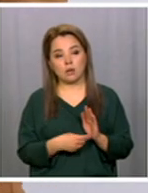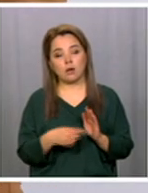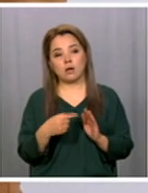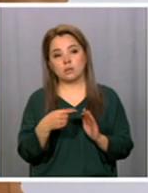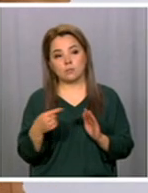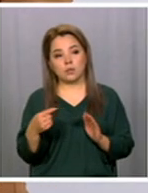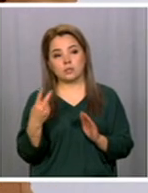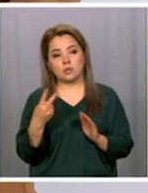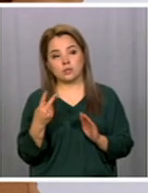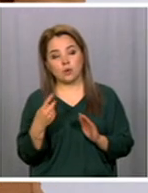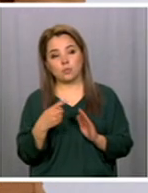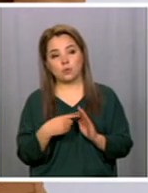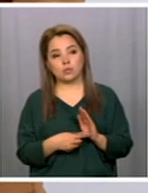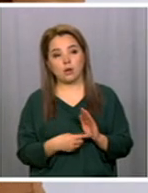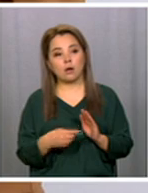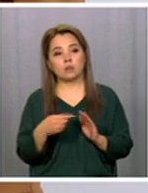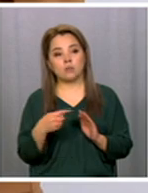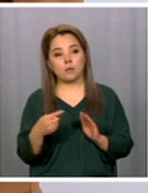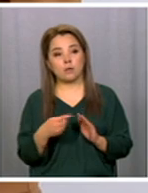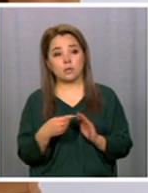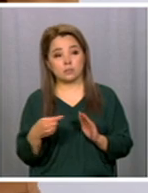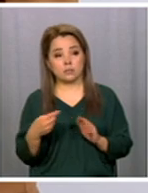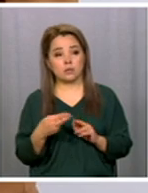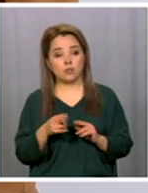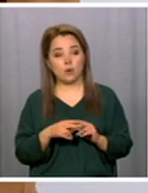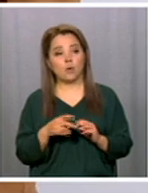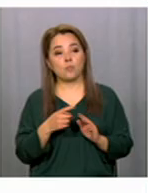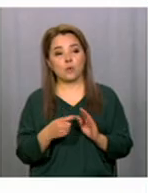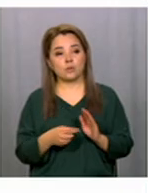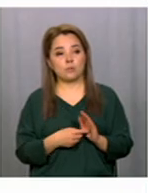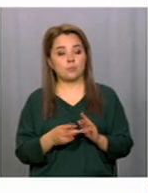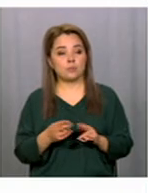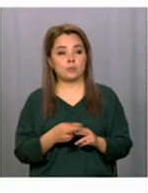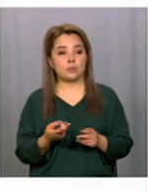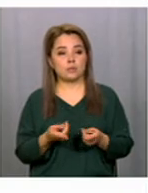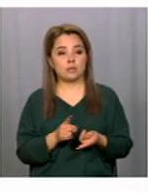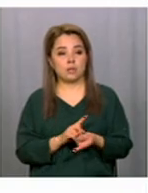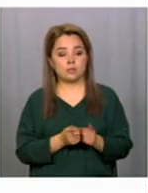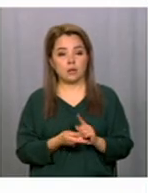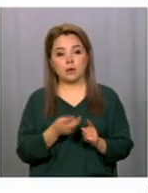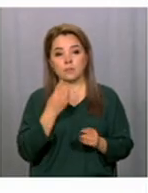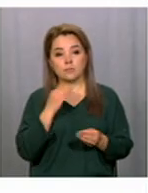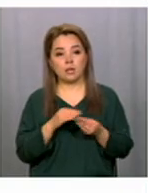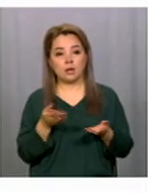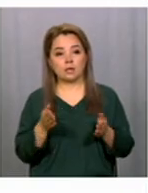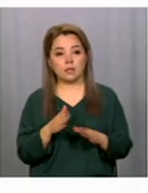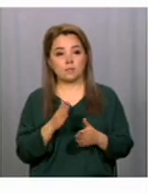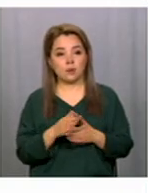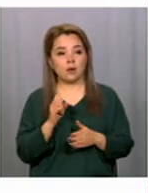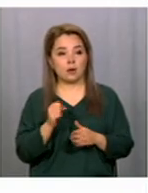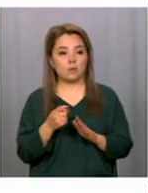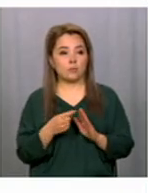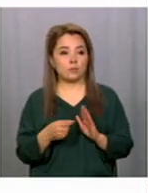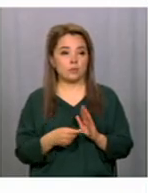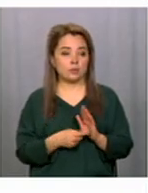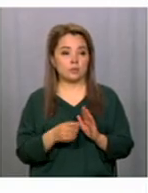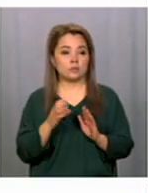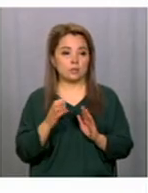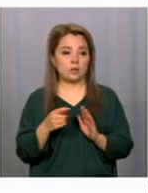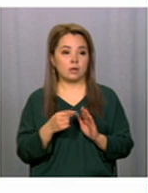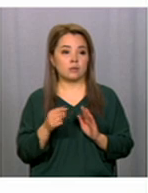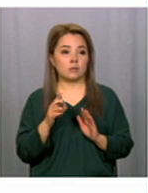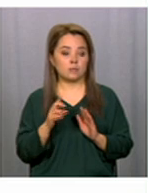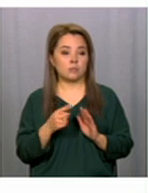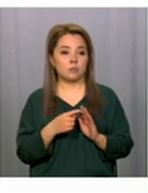екінші бөлшектің алымын азайтып, бөлімін өзгеріссіз қалдырамыз. А бөлінген С азайту Б бөлінген С тең